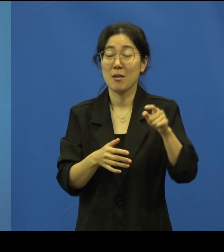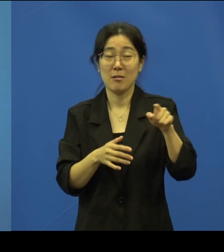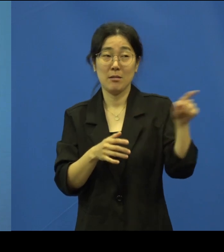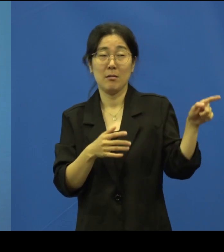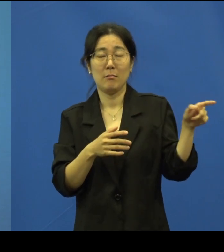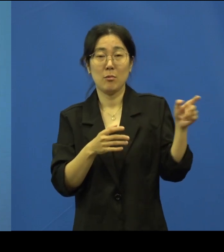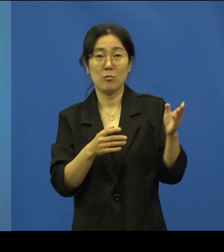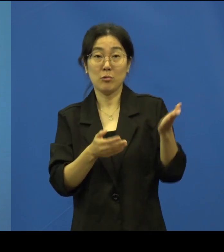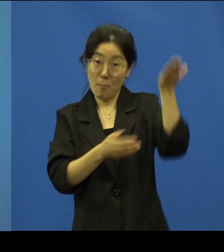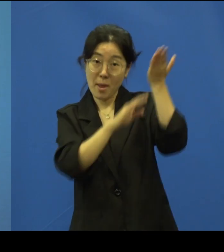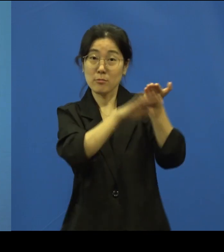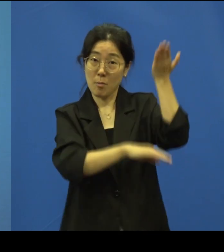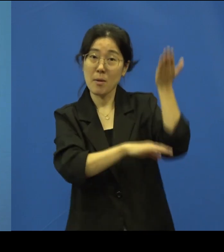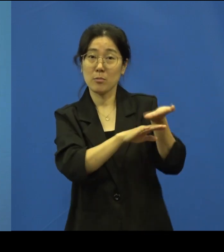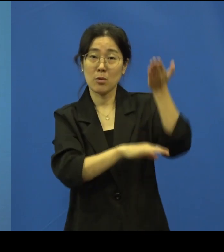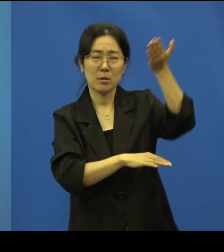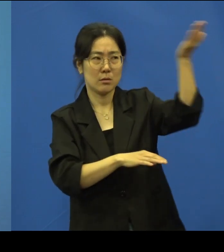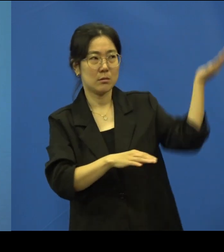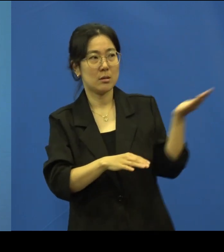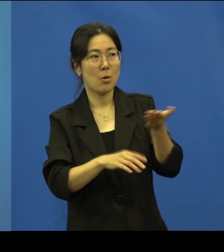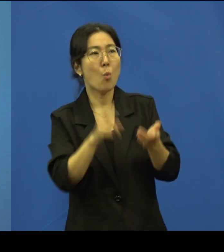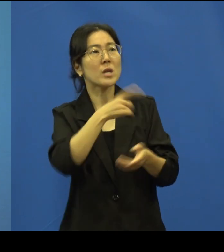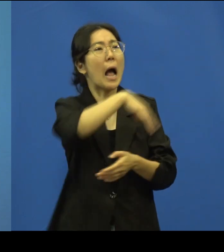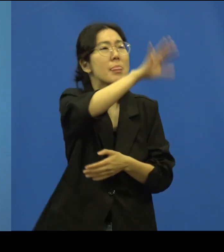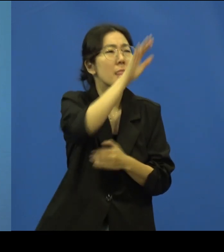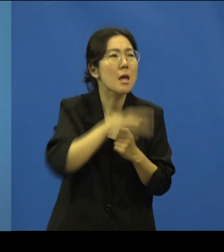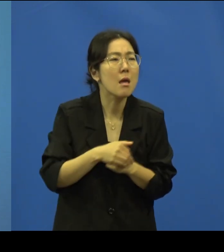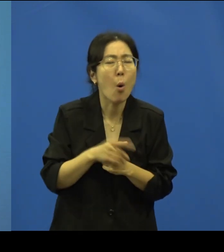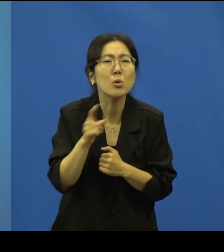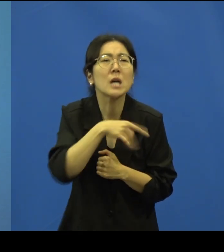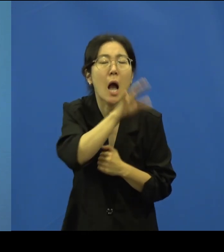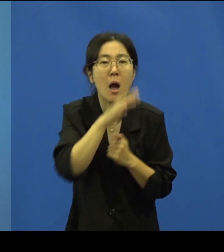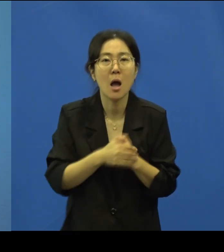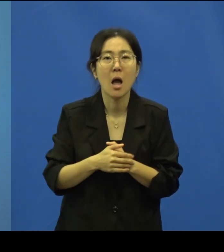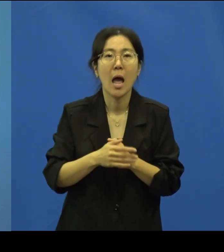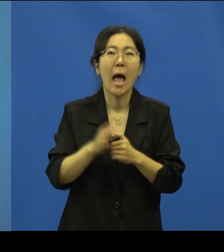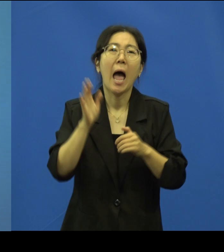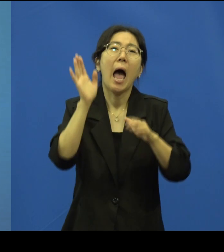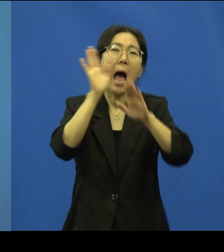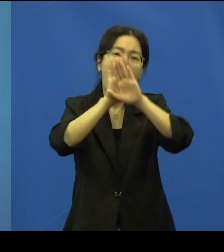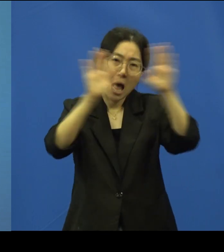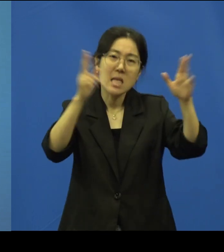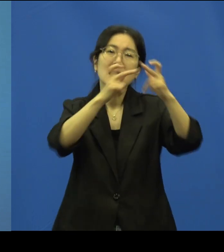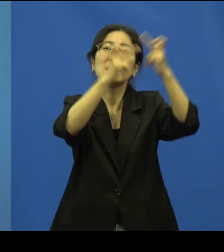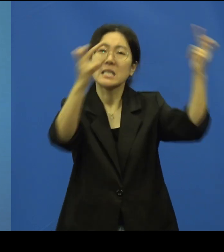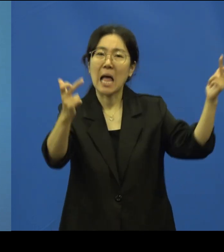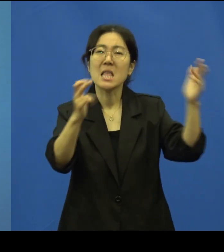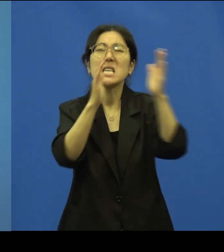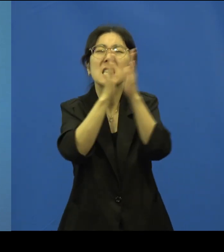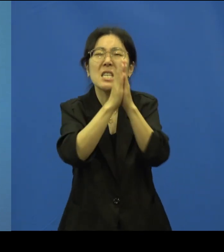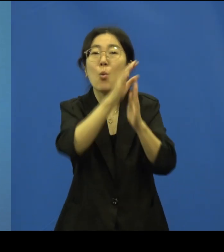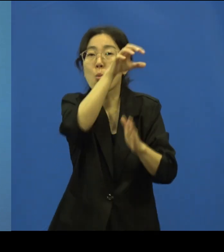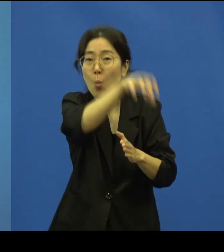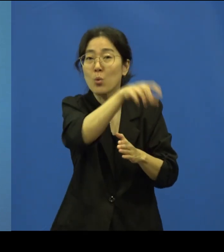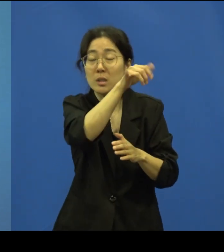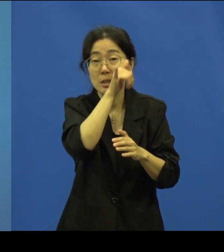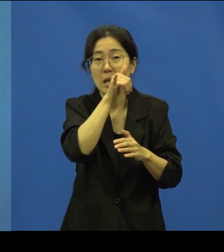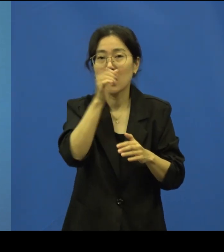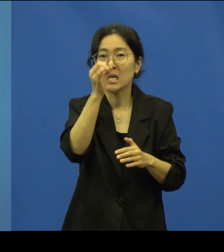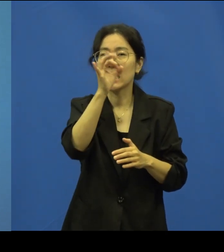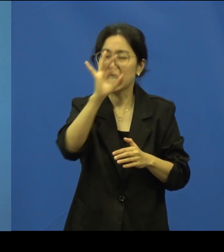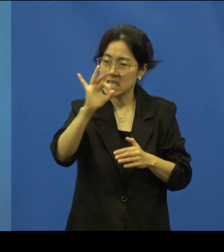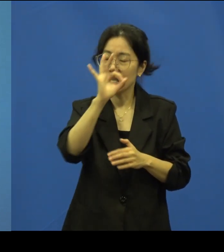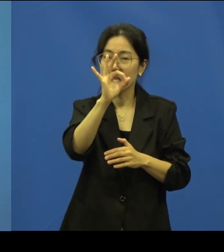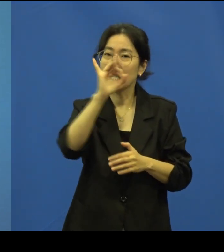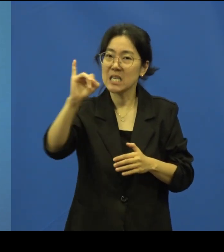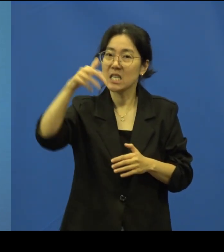가냐면 연초였는데 한월산 기도원이라고 있어요. 저 위에 올라가면 그 당시에 이천성 목사님이라고